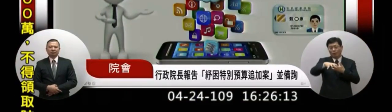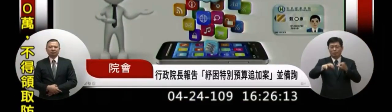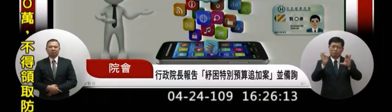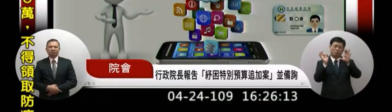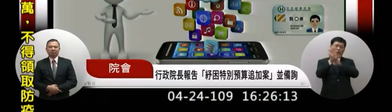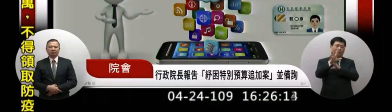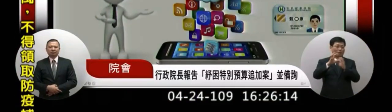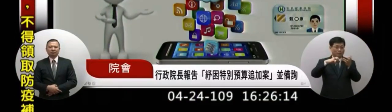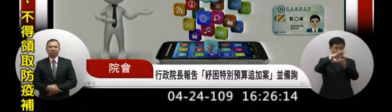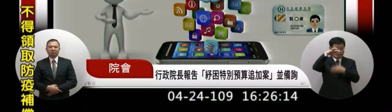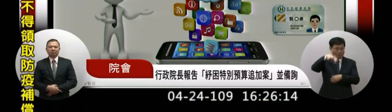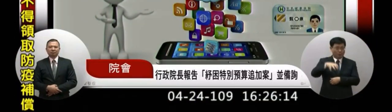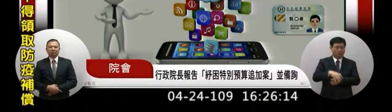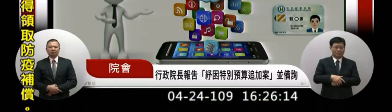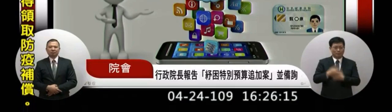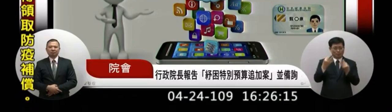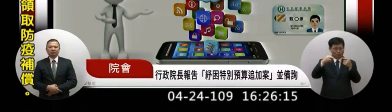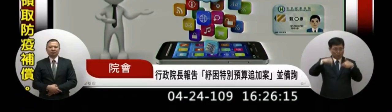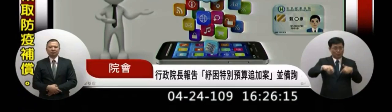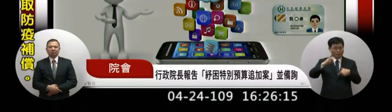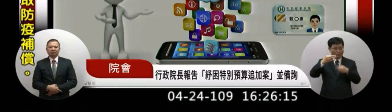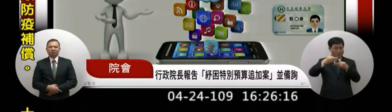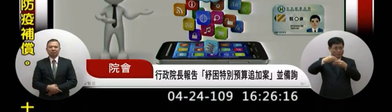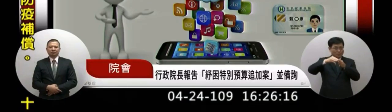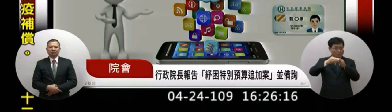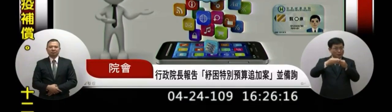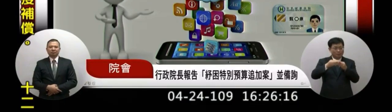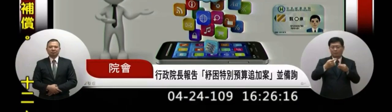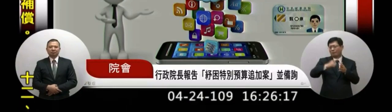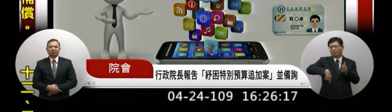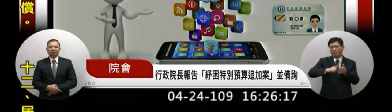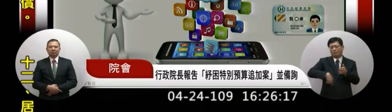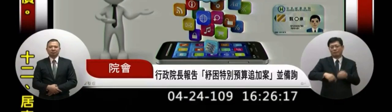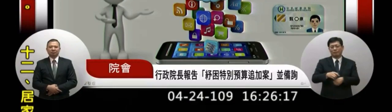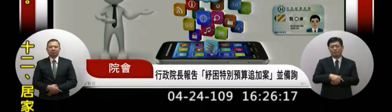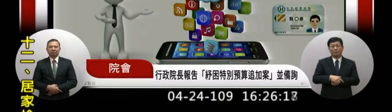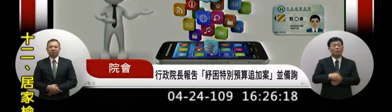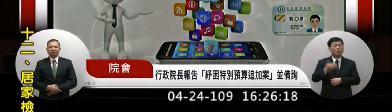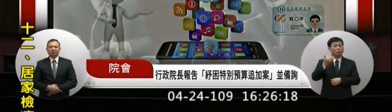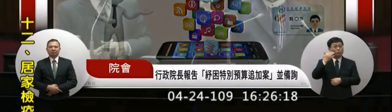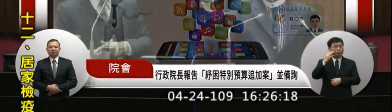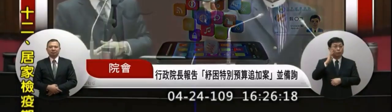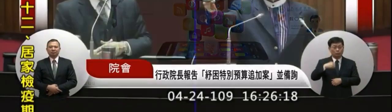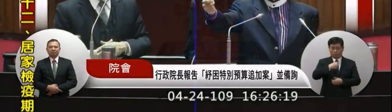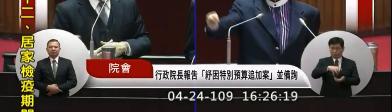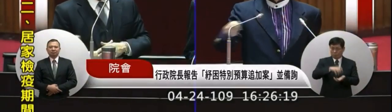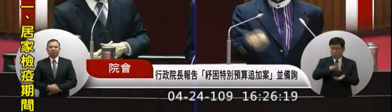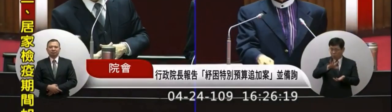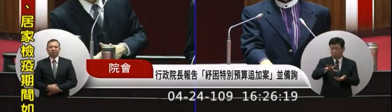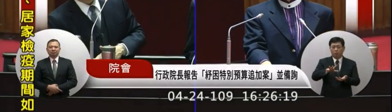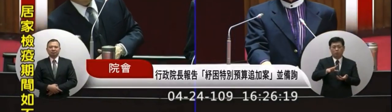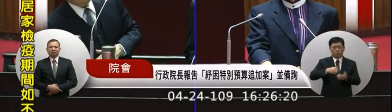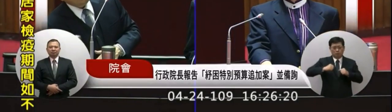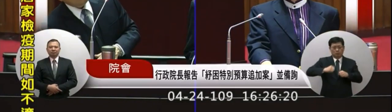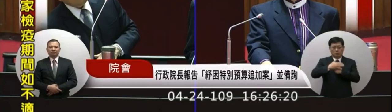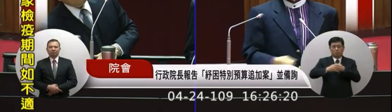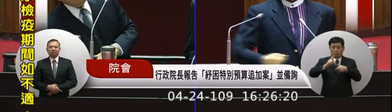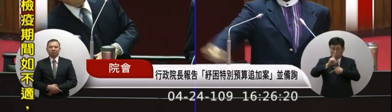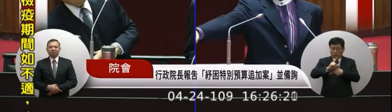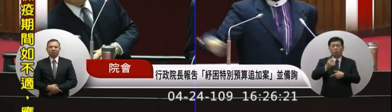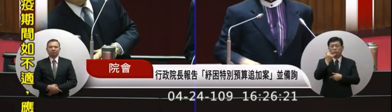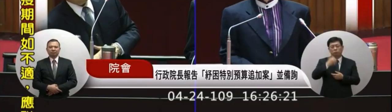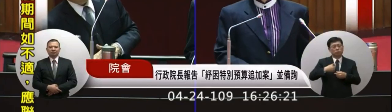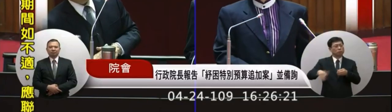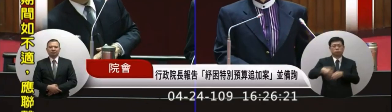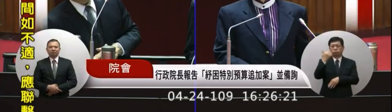钱放在云端。数位钱包哈、很简单，只要有身份证，只要有健保卡，